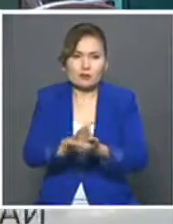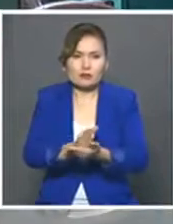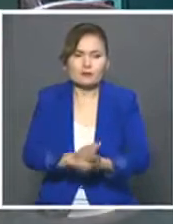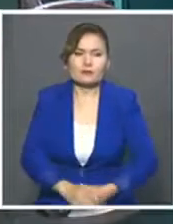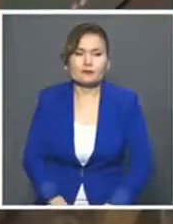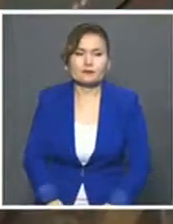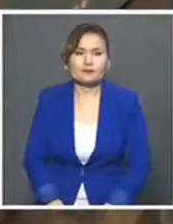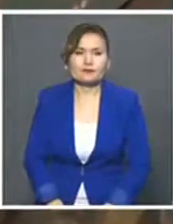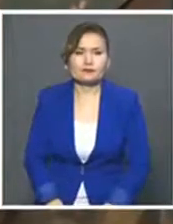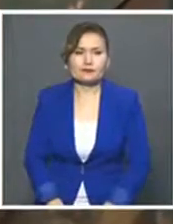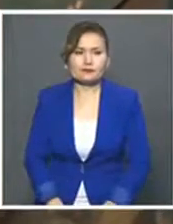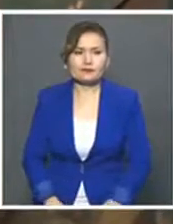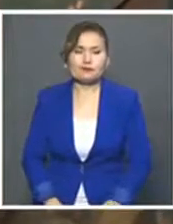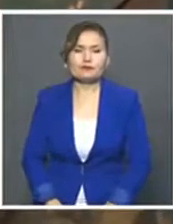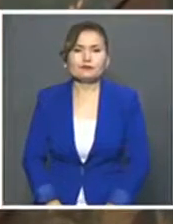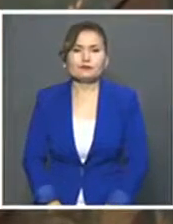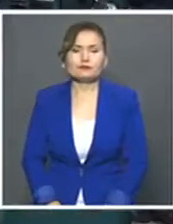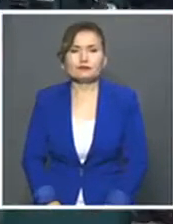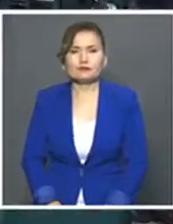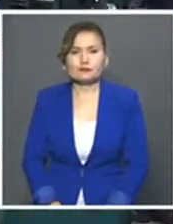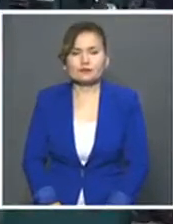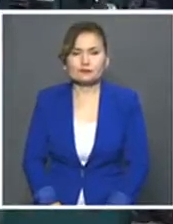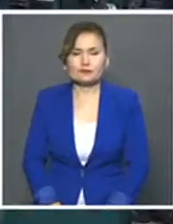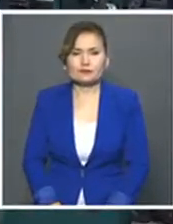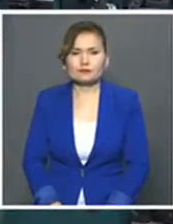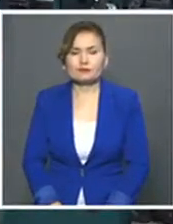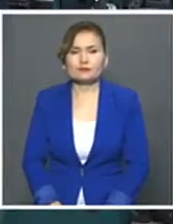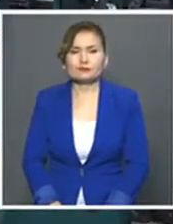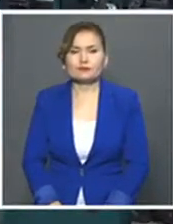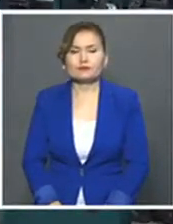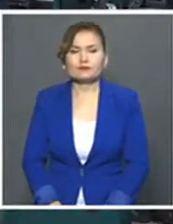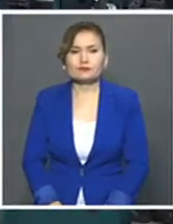Қуан Нұрақын, Тасқын Табарак, Қазақстан ұлттық телеарнасы, Алматыдан.